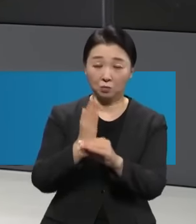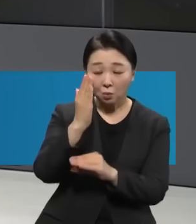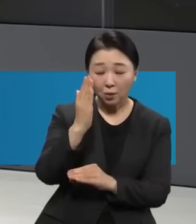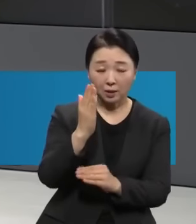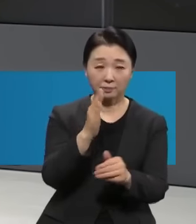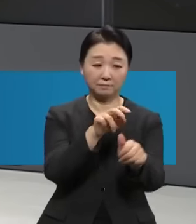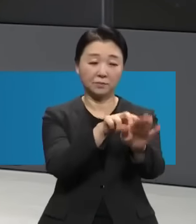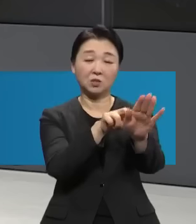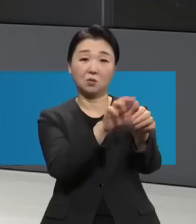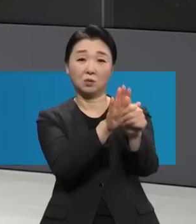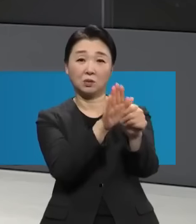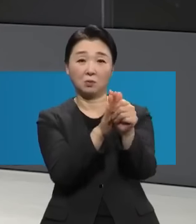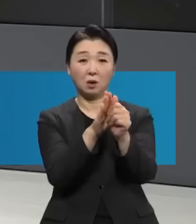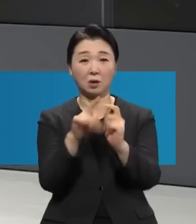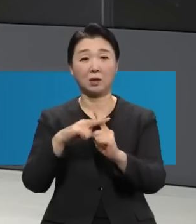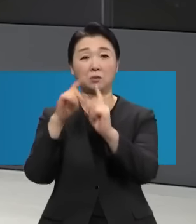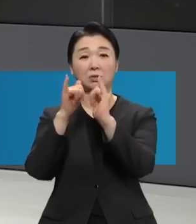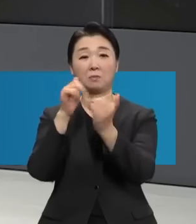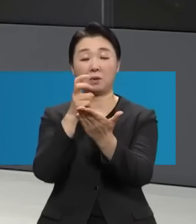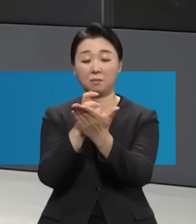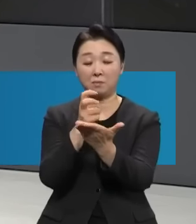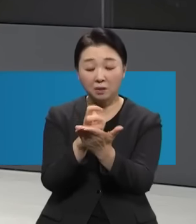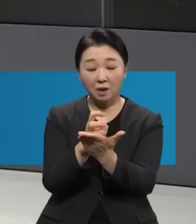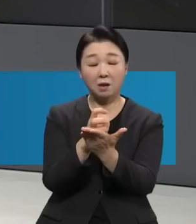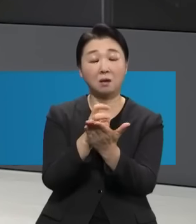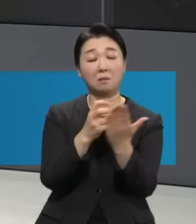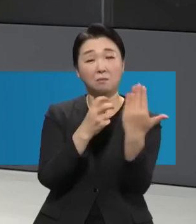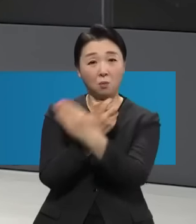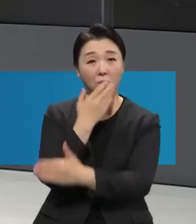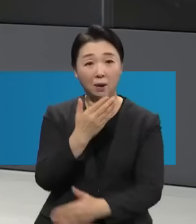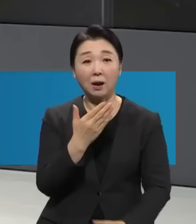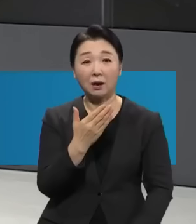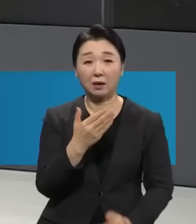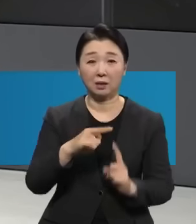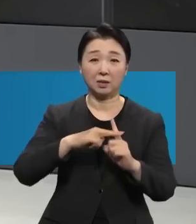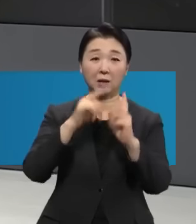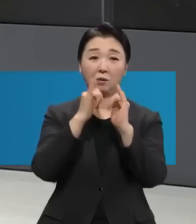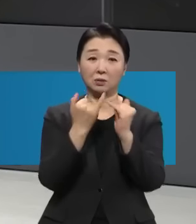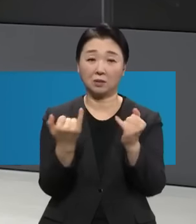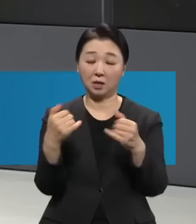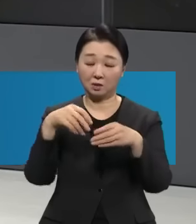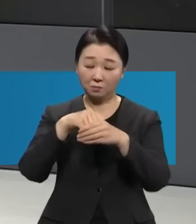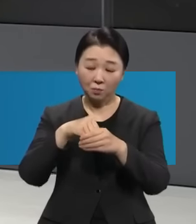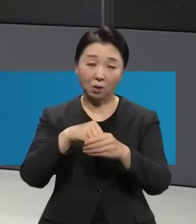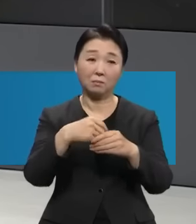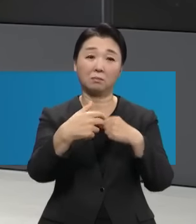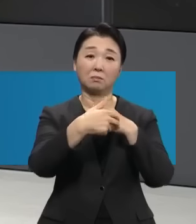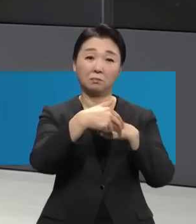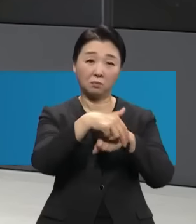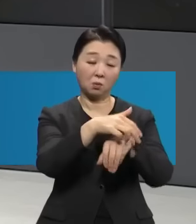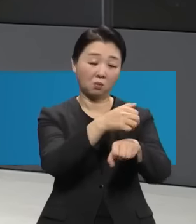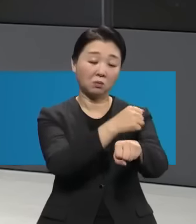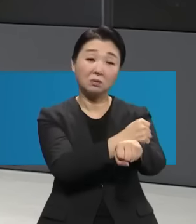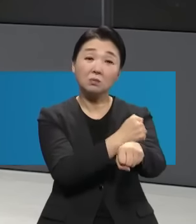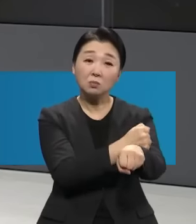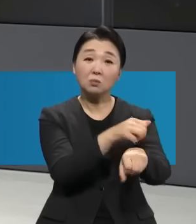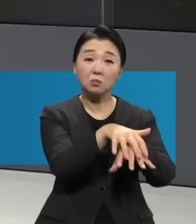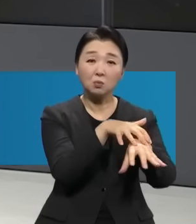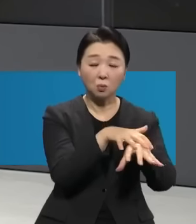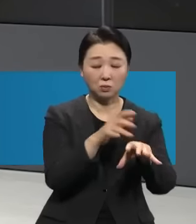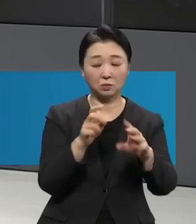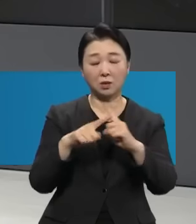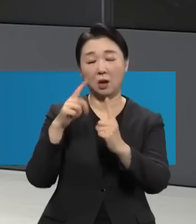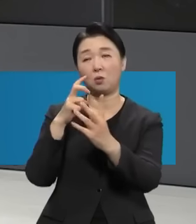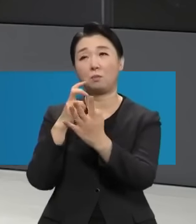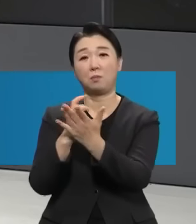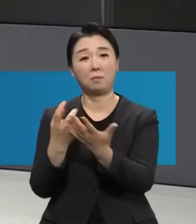간호사들의 의료 행위가 법으로 보호받게 됩니다 하지만 간호사들이 속한 보관 의료 노조는 간호과는 별개라면